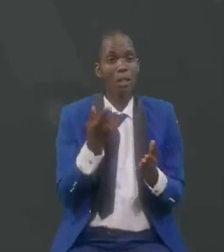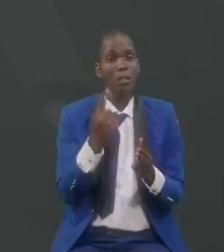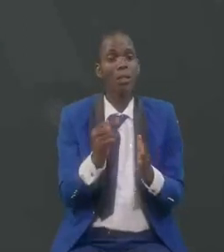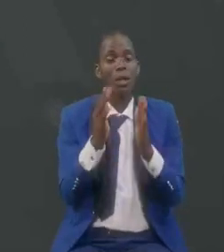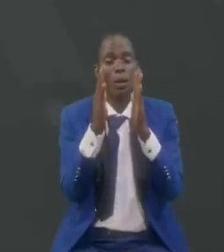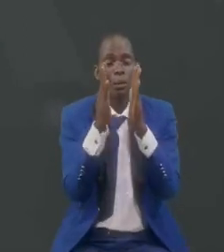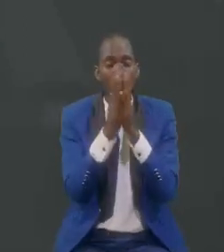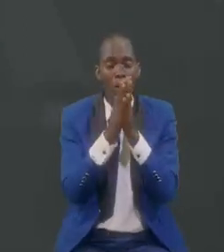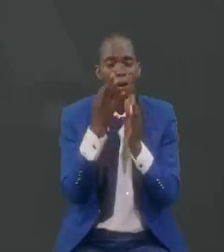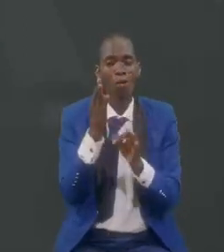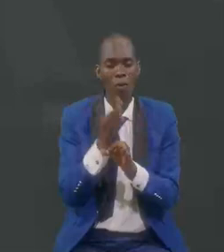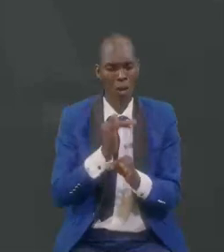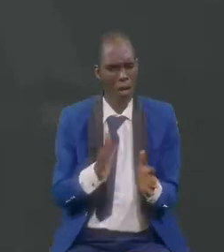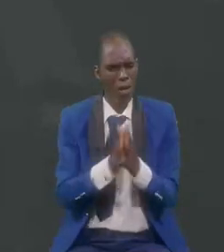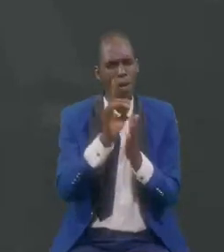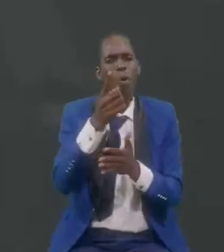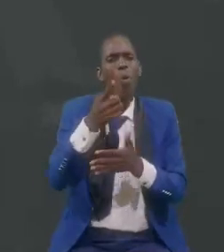Il a dit quel type de prière